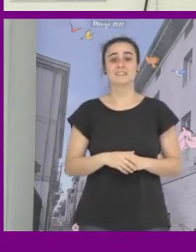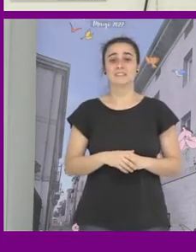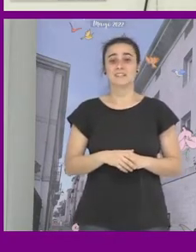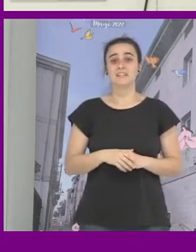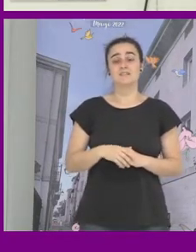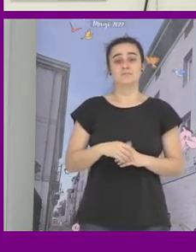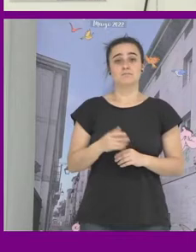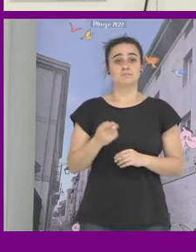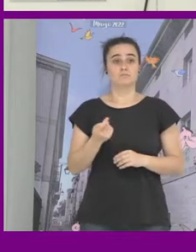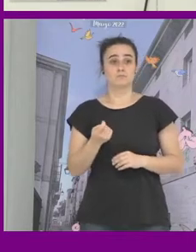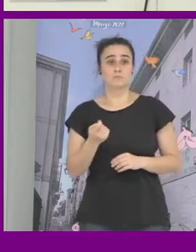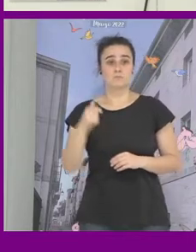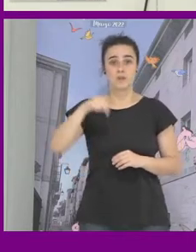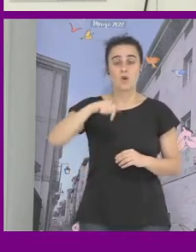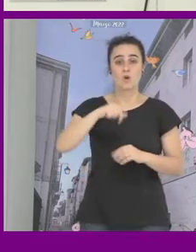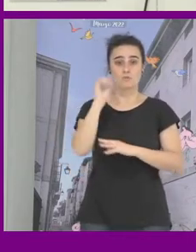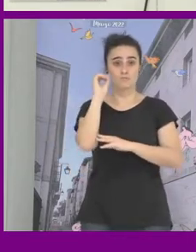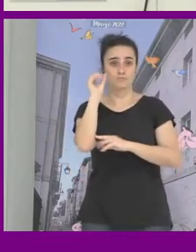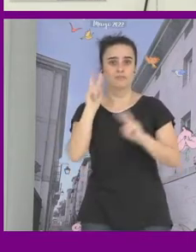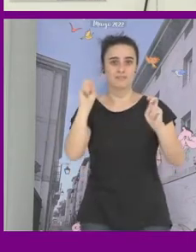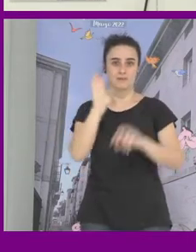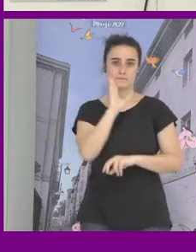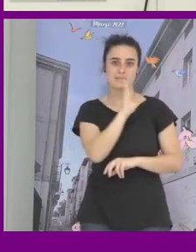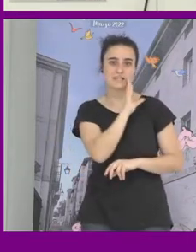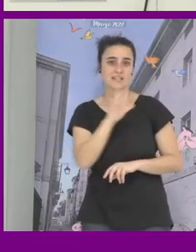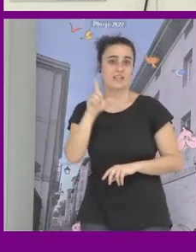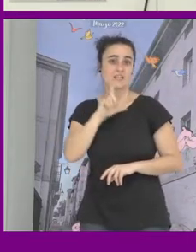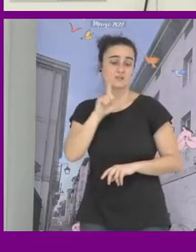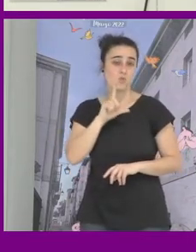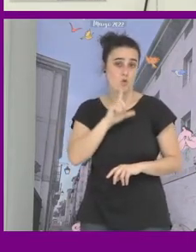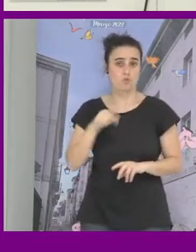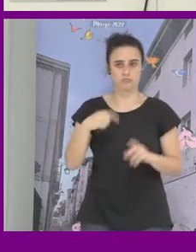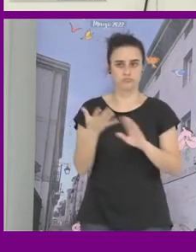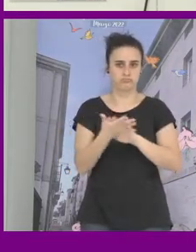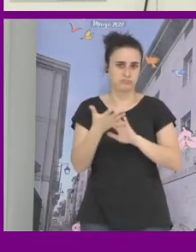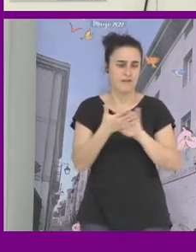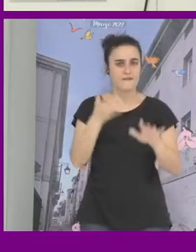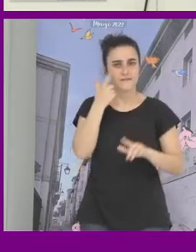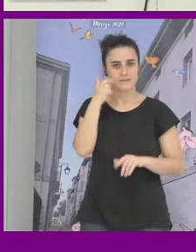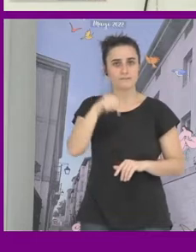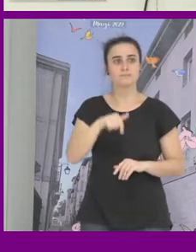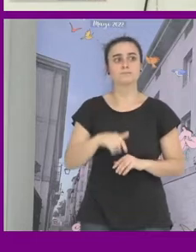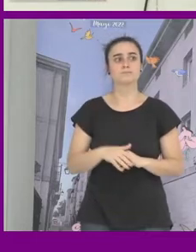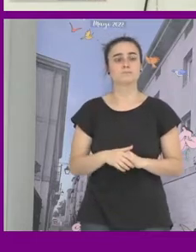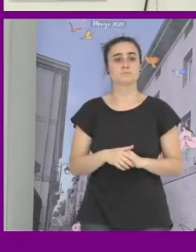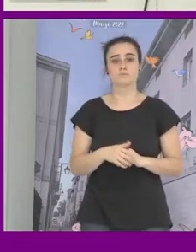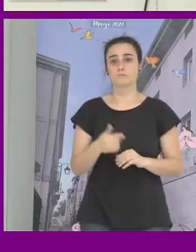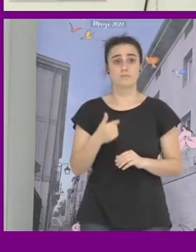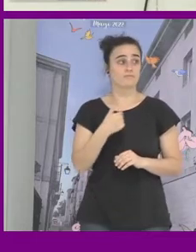Berarekin edo ingo dugu solasaldia gaurre amatasun boioen inguruan. Holan, ez